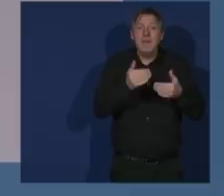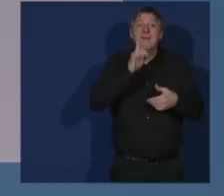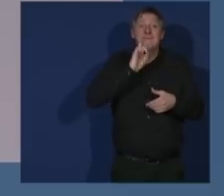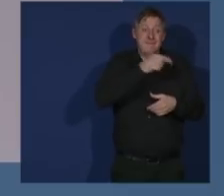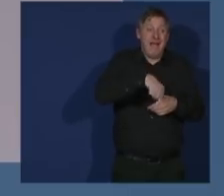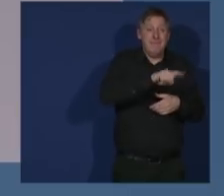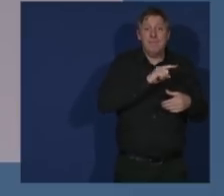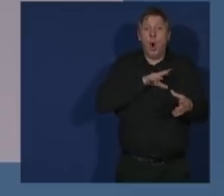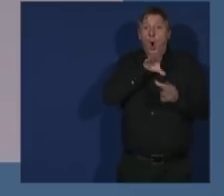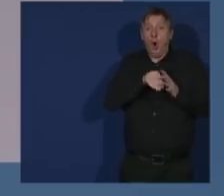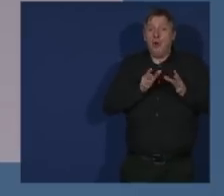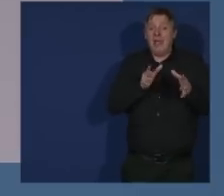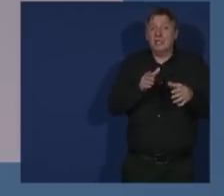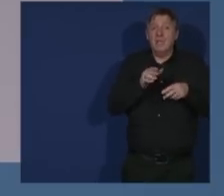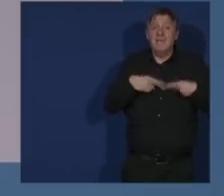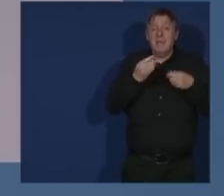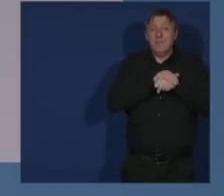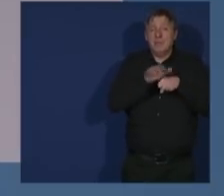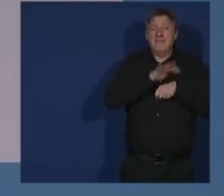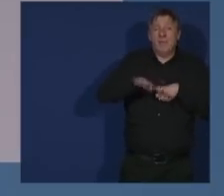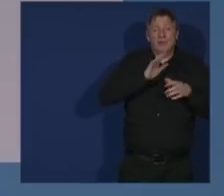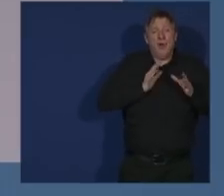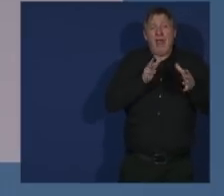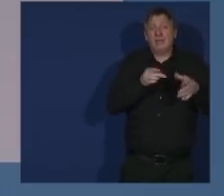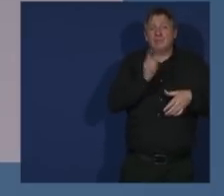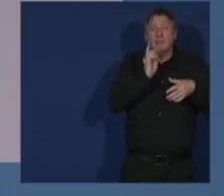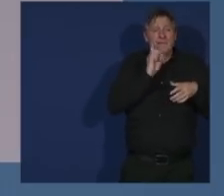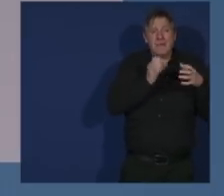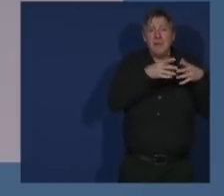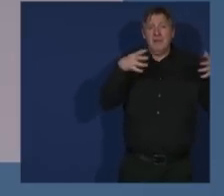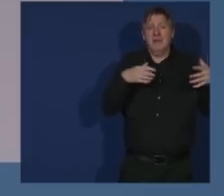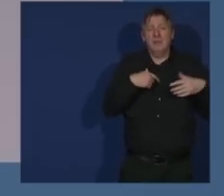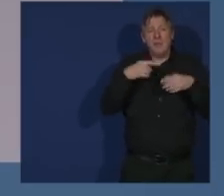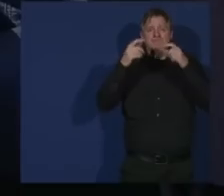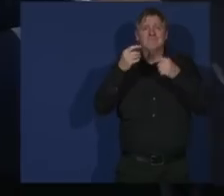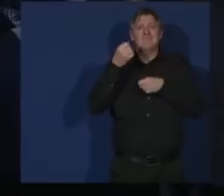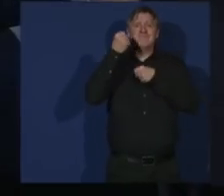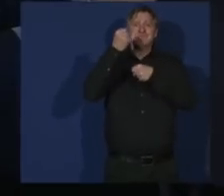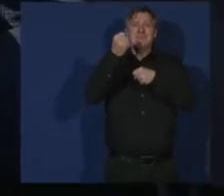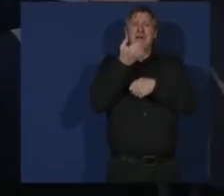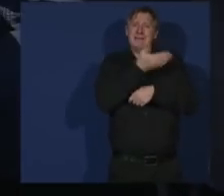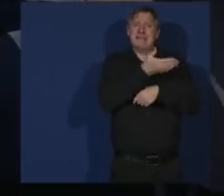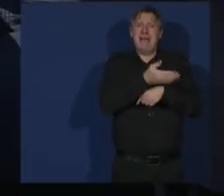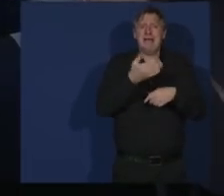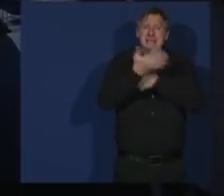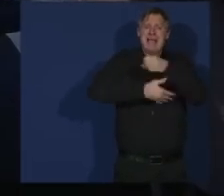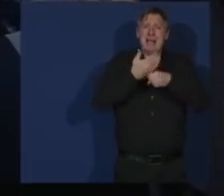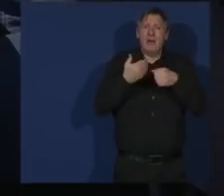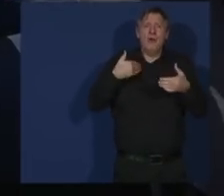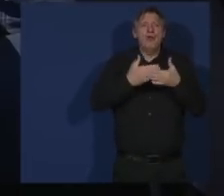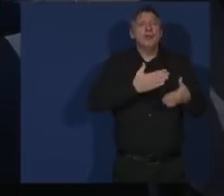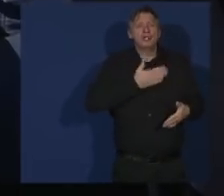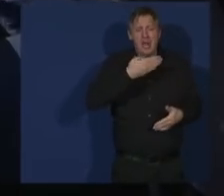s'engager davantage dans la vie politique de notre pays. Nous portons cette grande cause. C'est la grande cause du quinquennat, chère